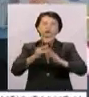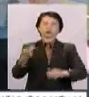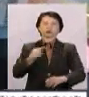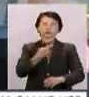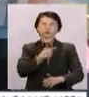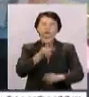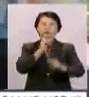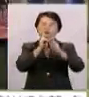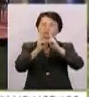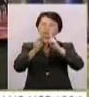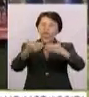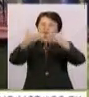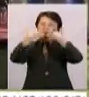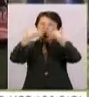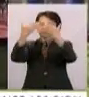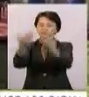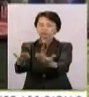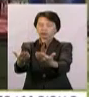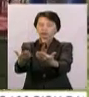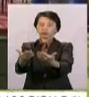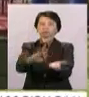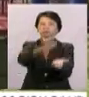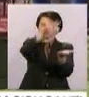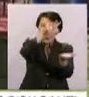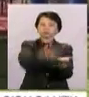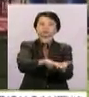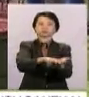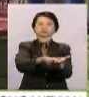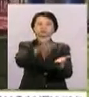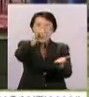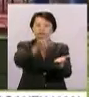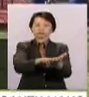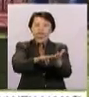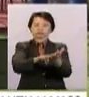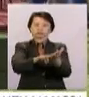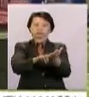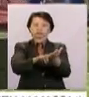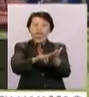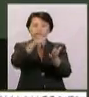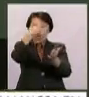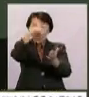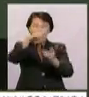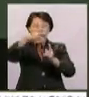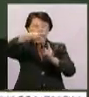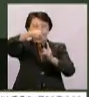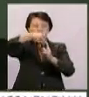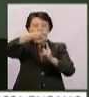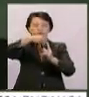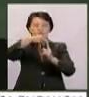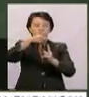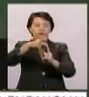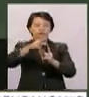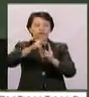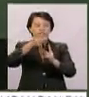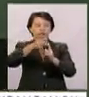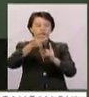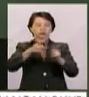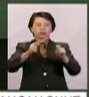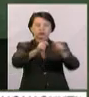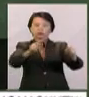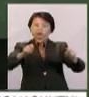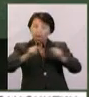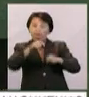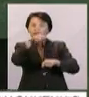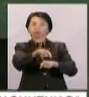kasih atas pengiktirafan negeri Pulau Pinang sebagai tempat